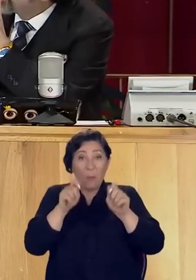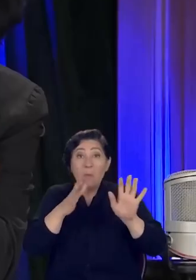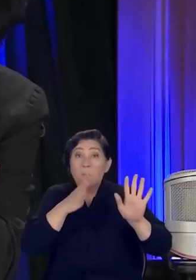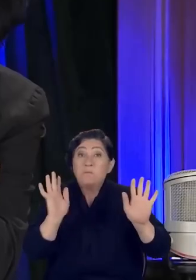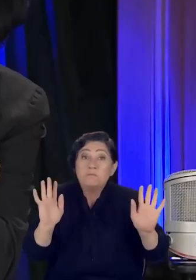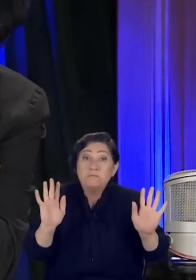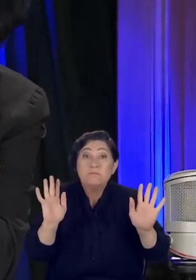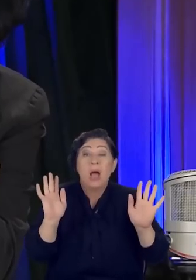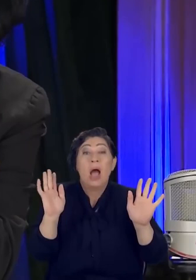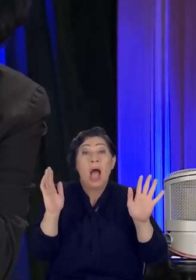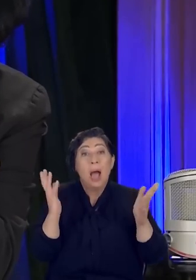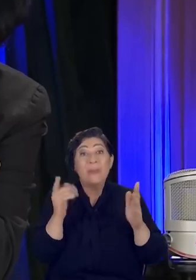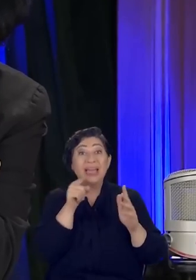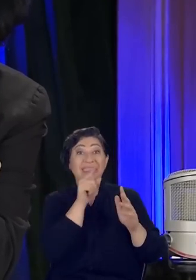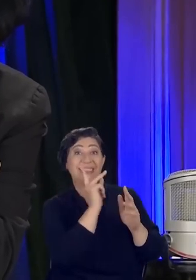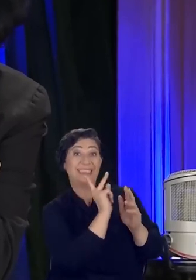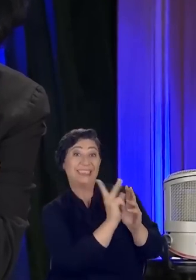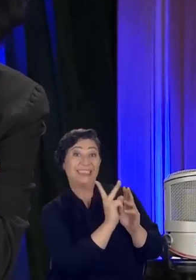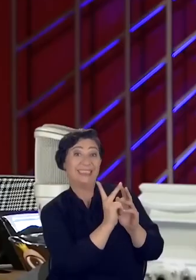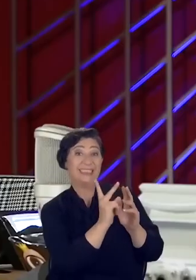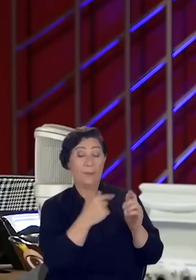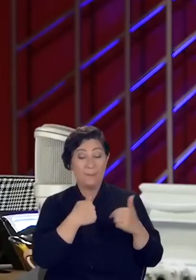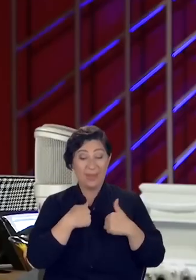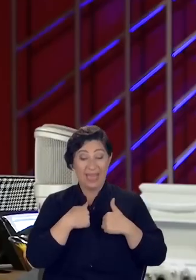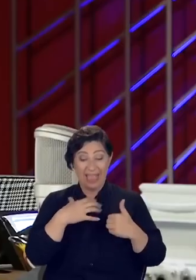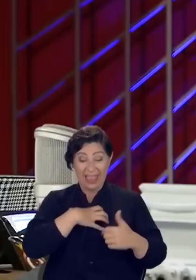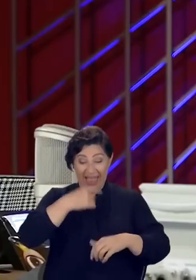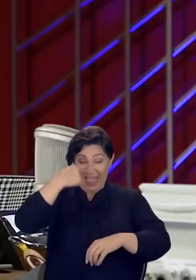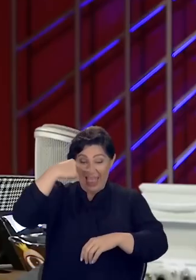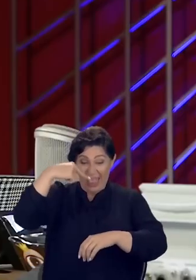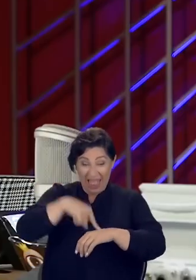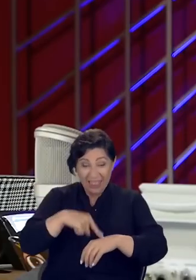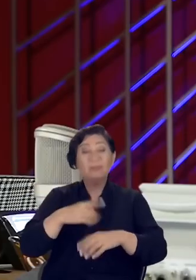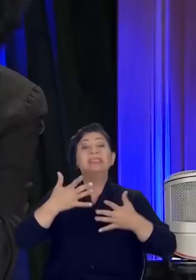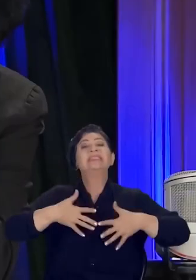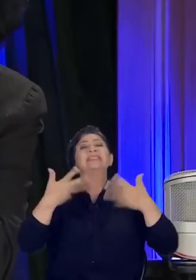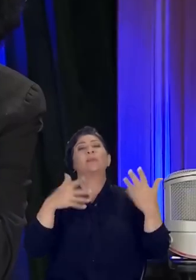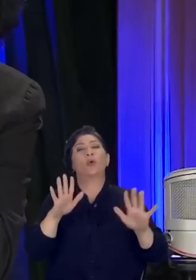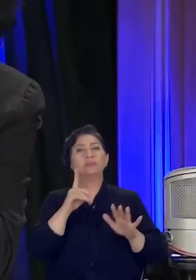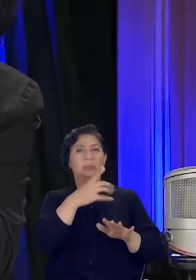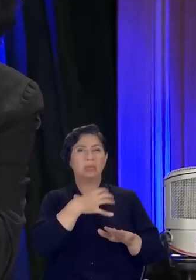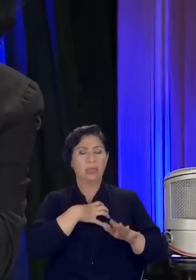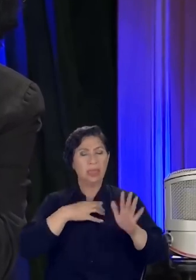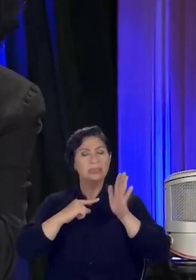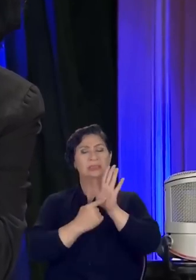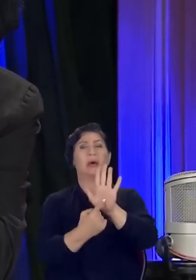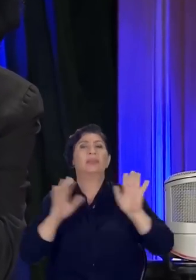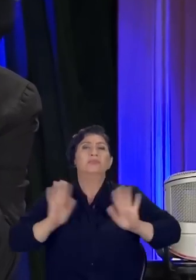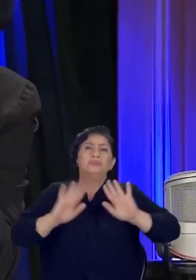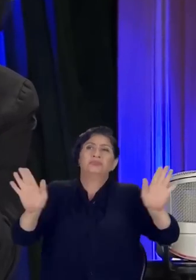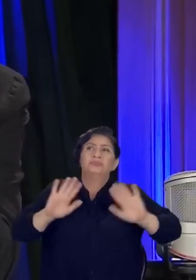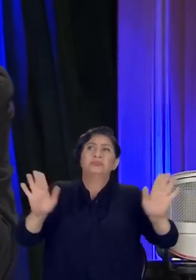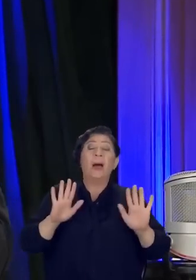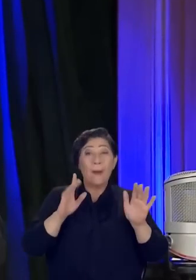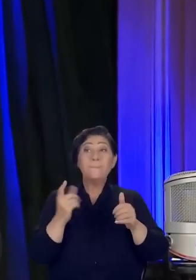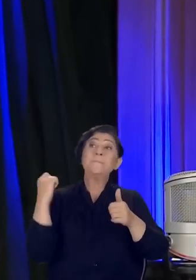ama sizin kendinizi bana kanıtlamanızı istemiyorum. Çünkü siz zaten kendinizi kanıtlamışsınız ama bir